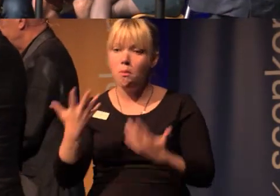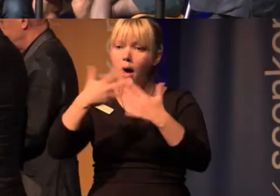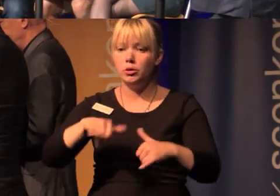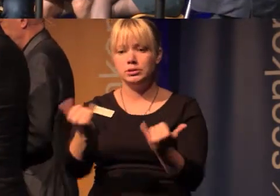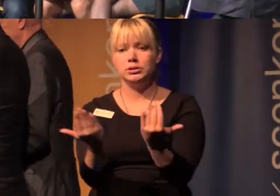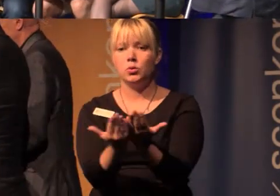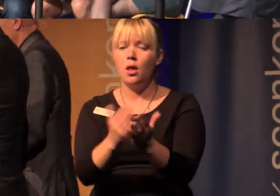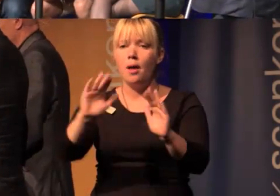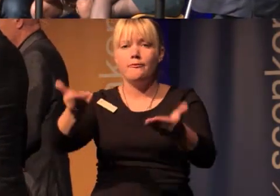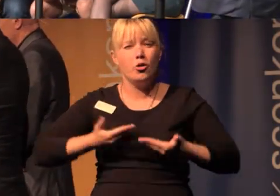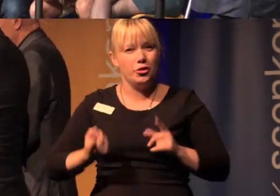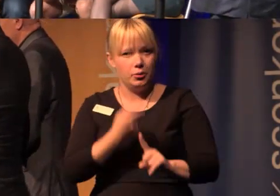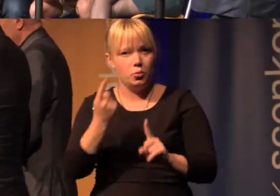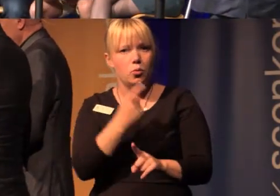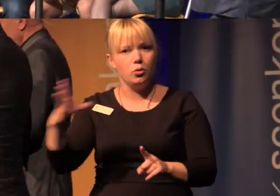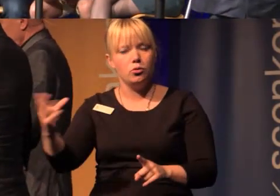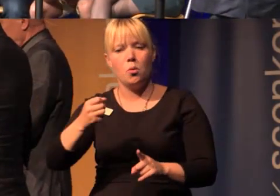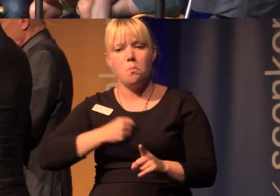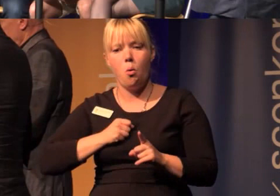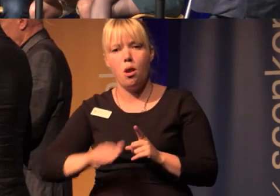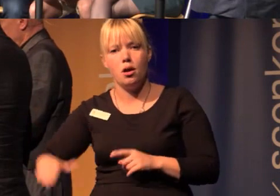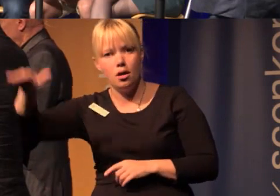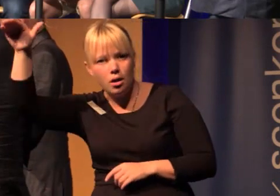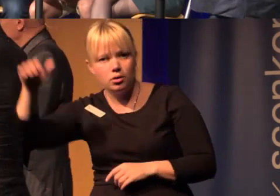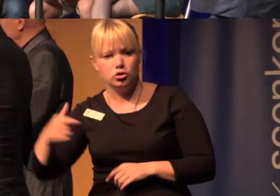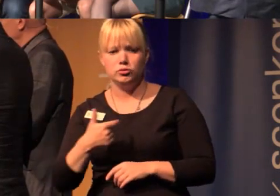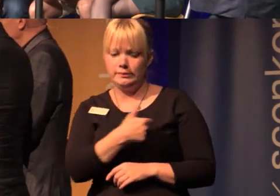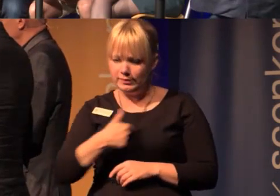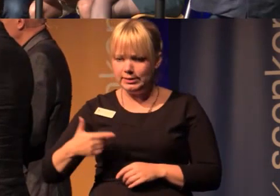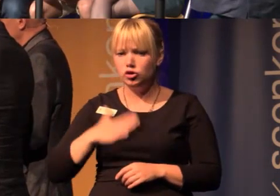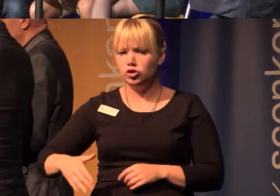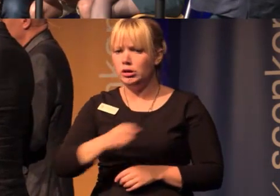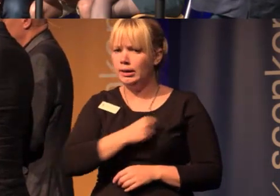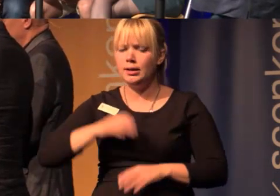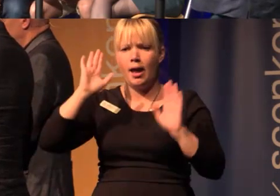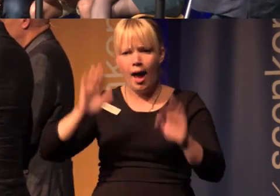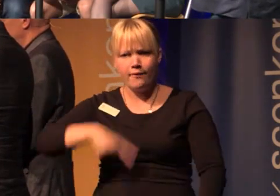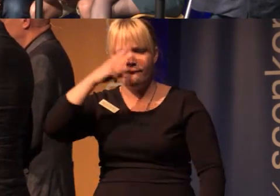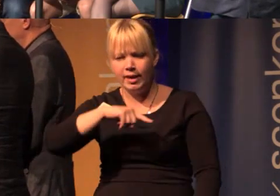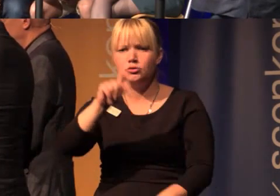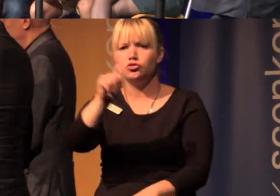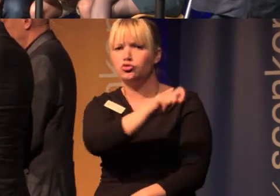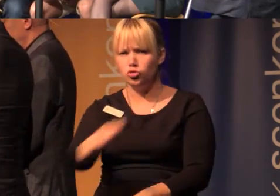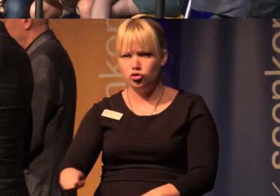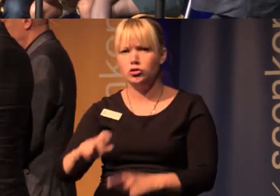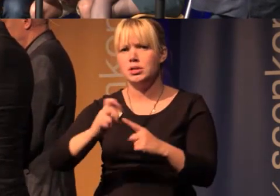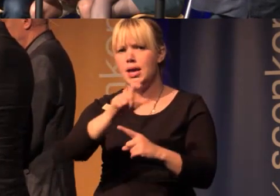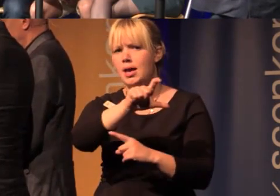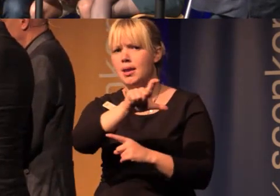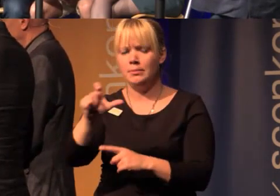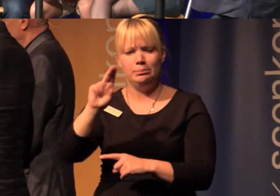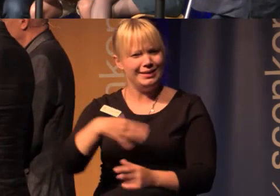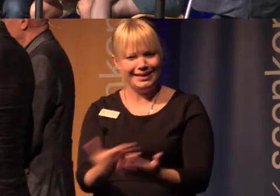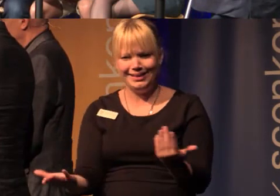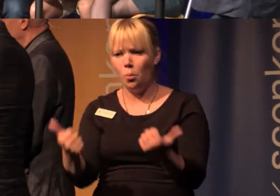Så att vi tycker att regeringen har gjort fel när de har tagit bort det som kärnämne och inte obligatoriskt på gymnasiet.